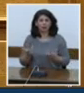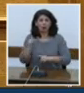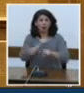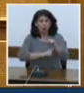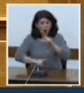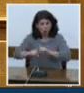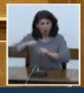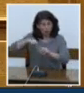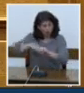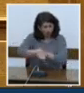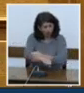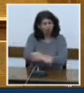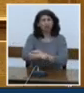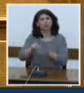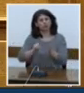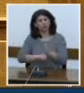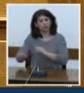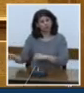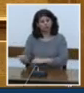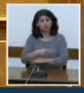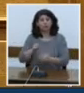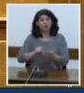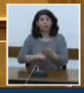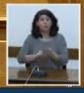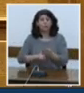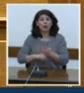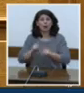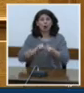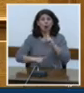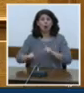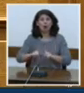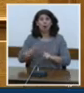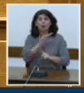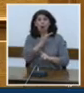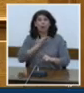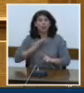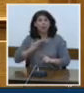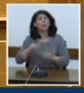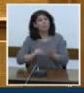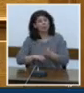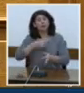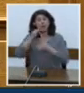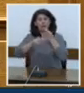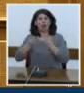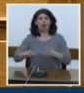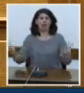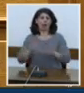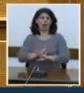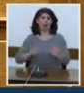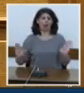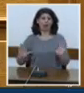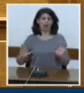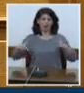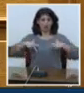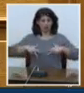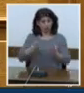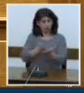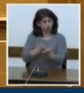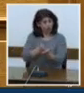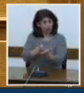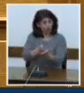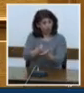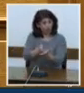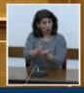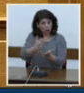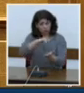Το μεγάλο ζητούμενο είναι τα θύματα να μιλήσουν επιτέλους ελεύθερα, το κράτος δικαίου να λειτουργήσει και οι πολίτες